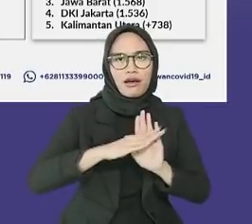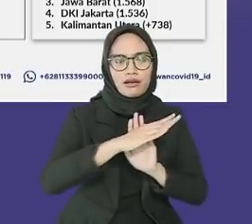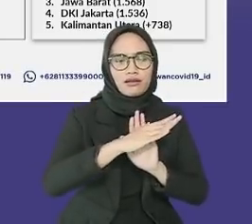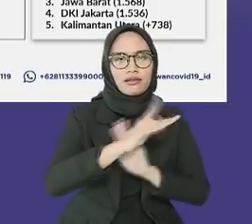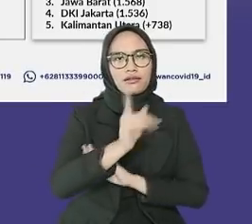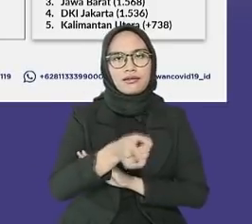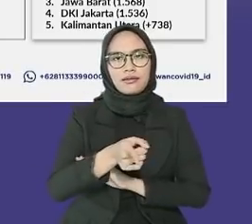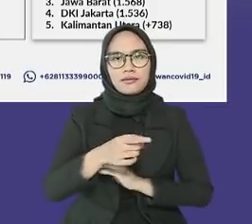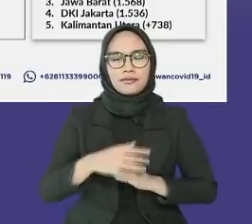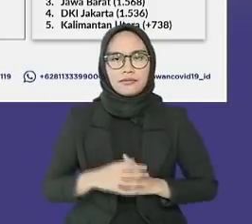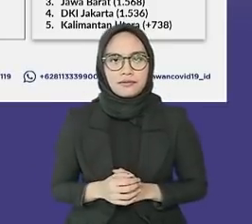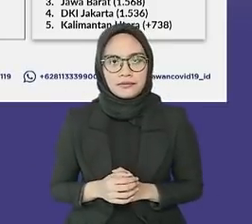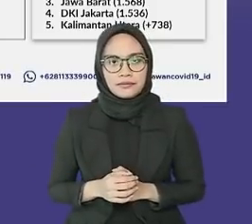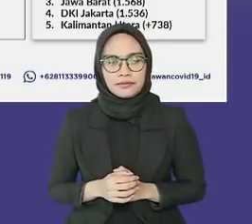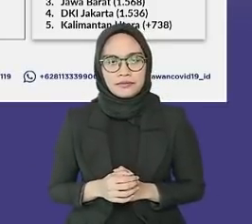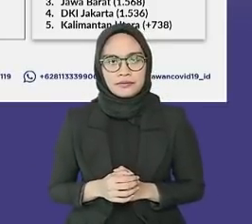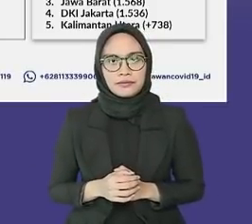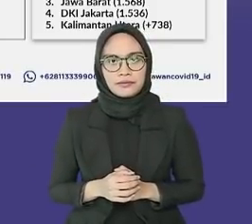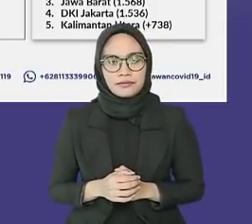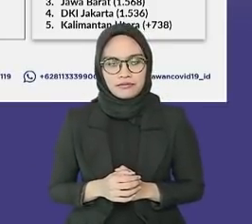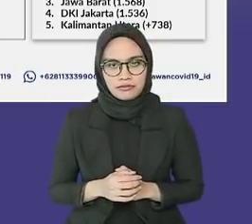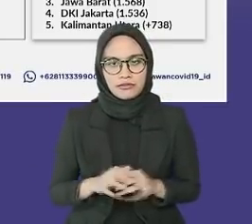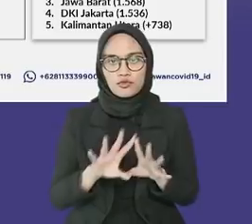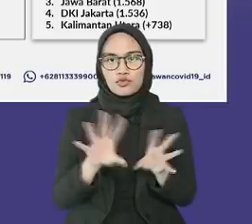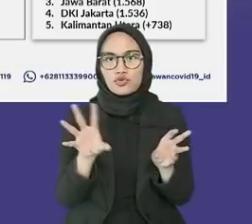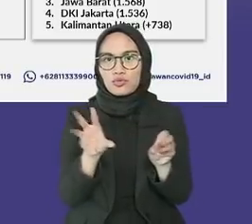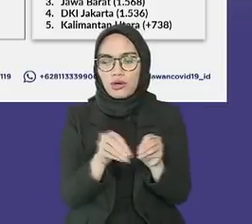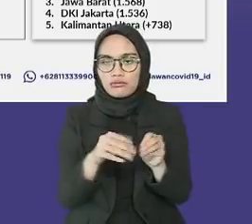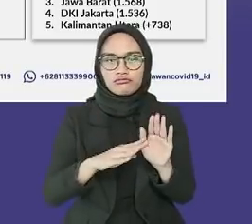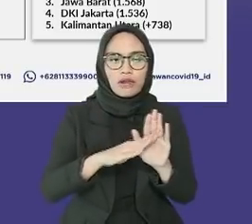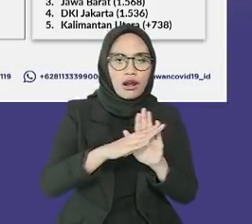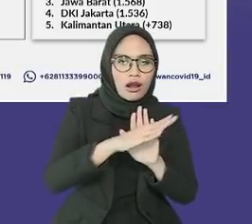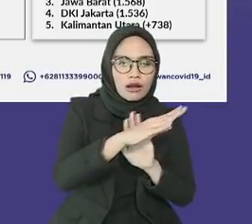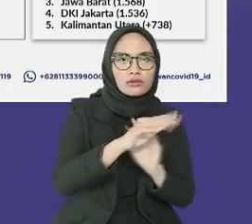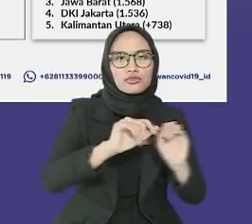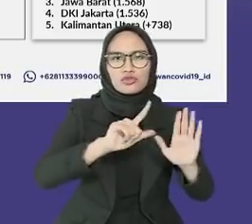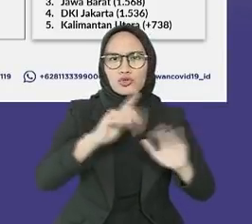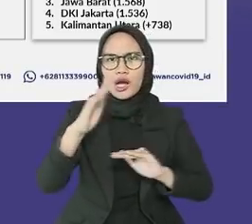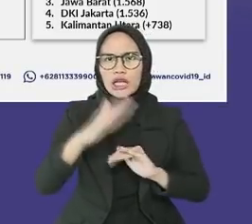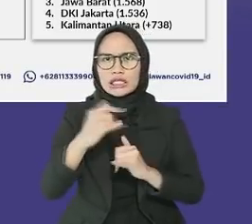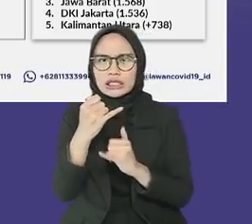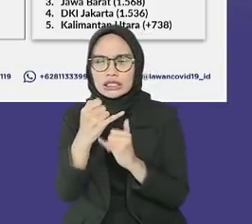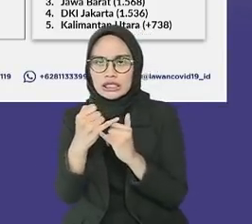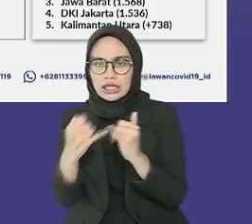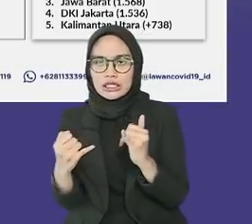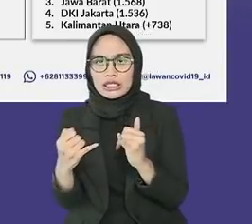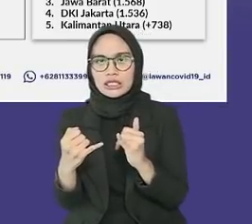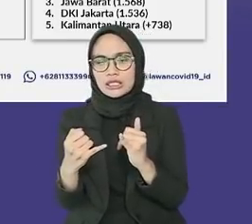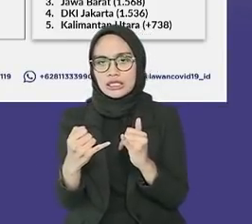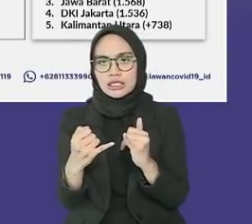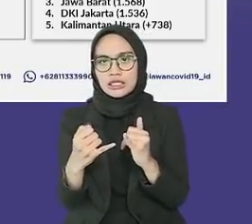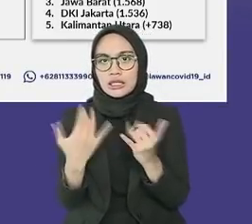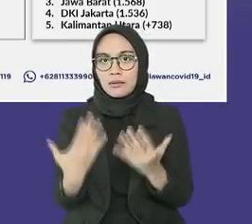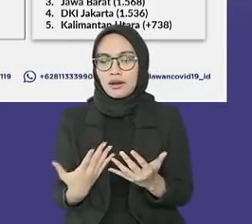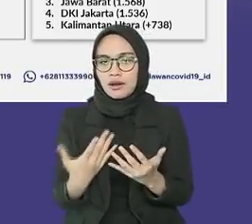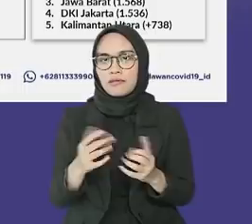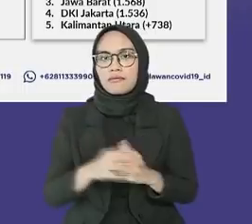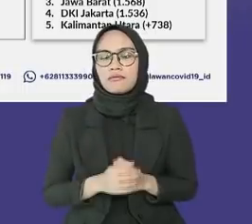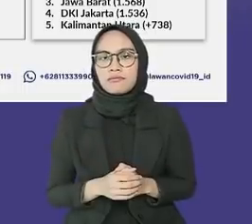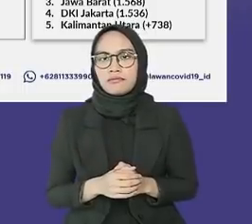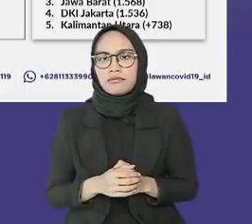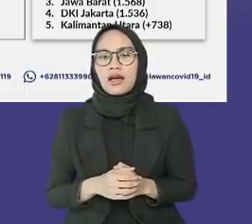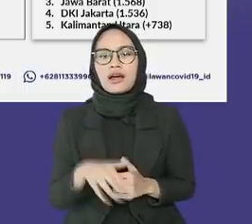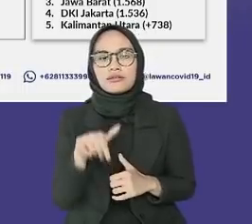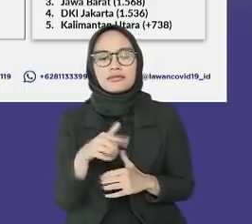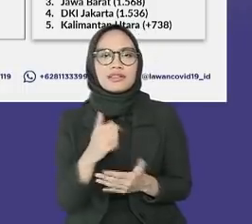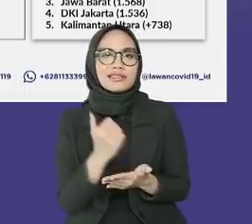kasus. Tren rata-rata peningkatan kasus harian selama 7 hari atau 7-day moving average ini dapat